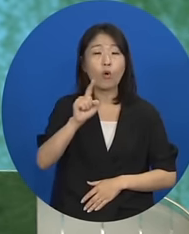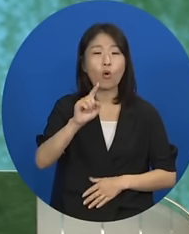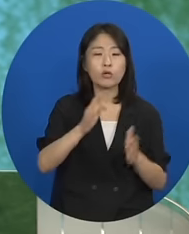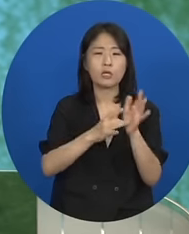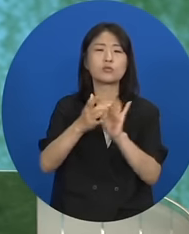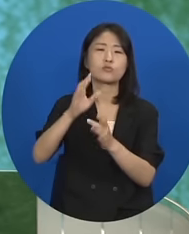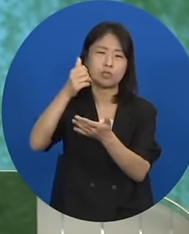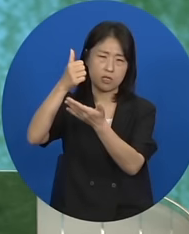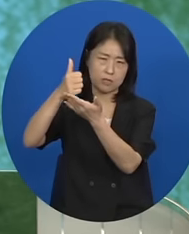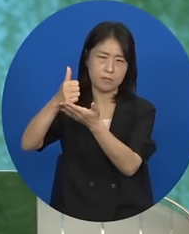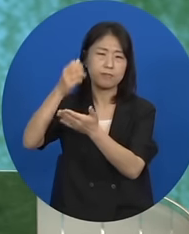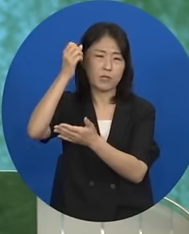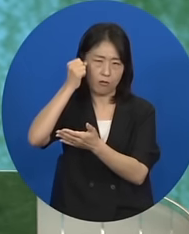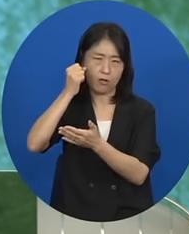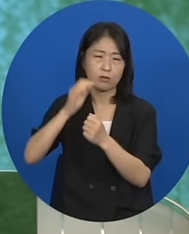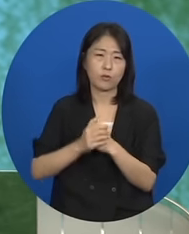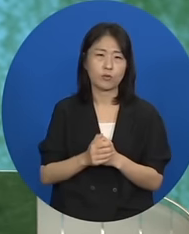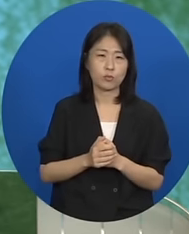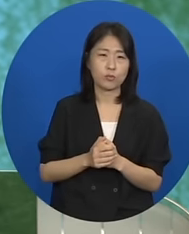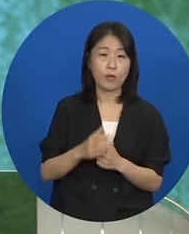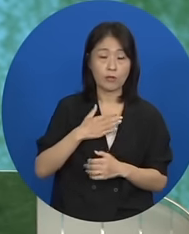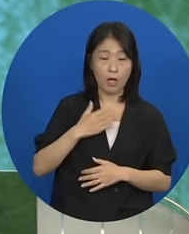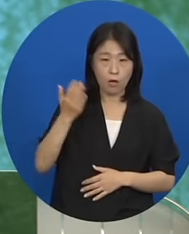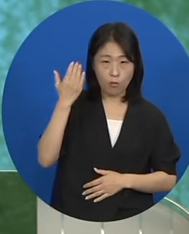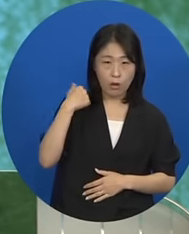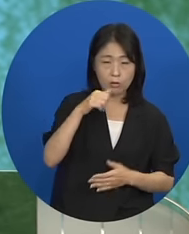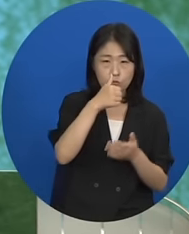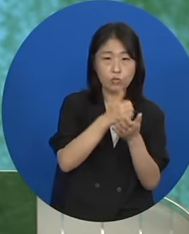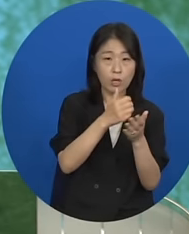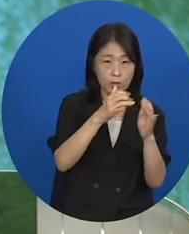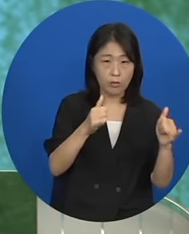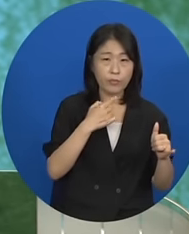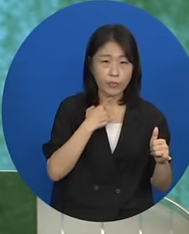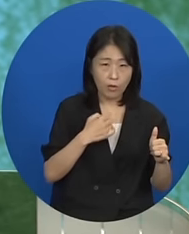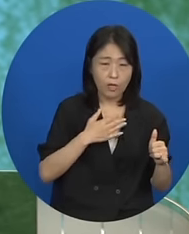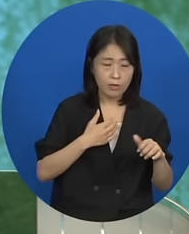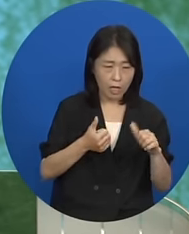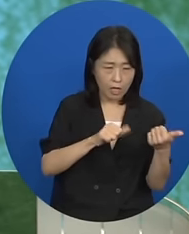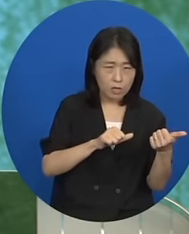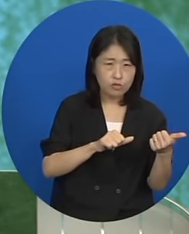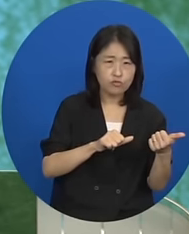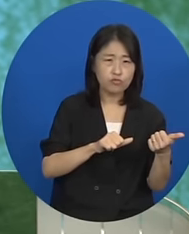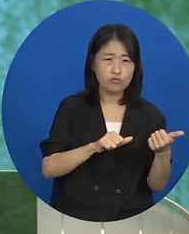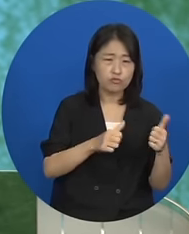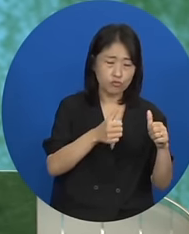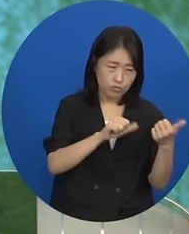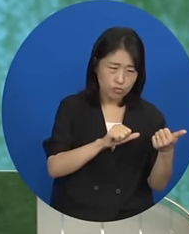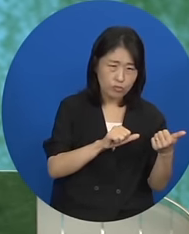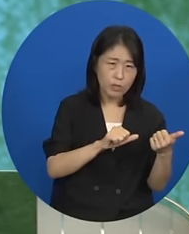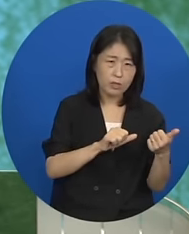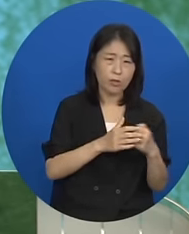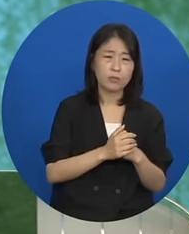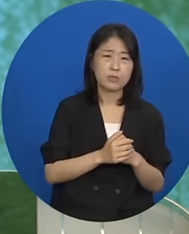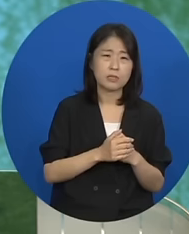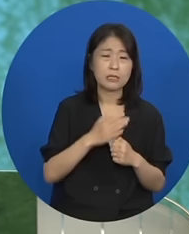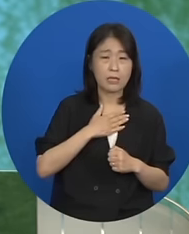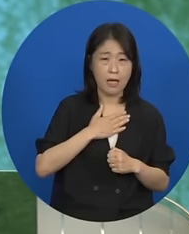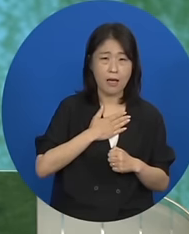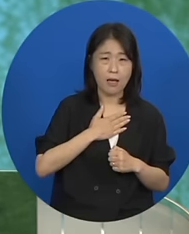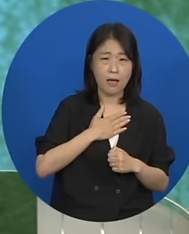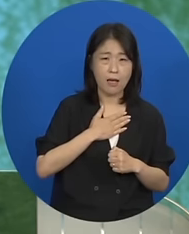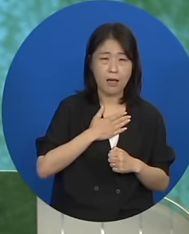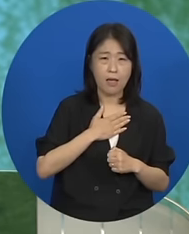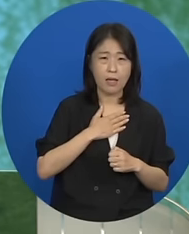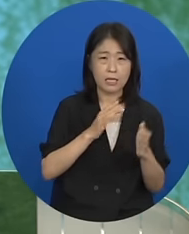과거에 죄인이었다는 것을 물론 지금도 죄인이지만 죽을 수밖에 없었던 죄인이었지만 십자가의 피로 우리가 구원을